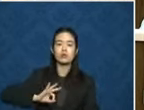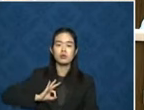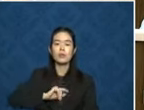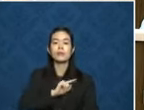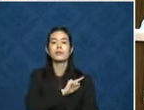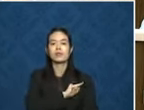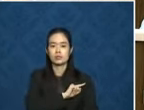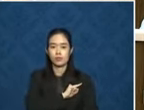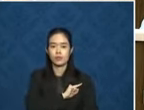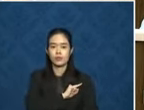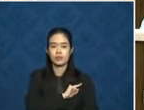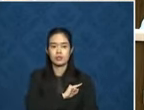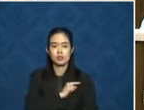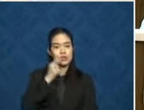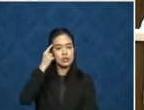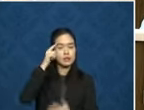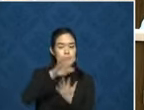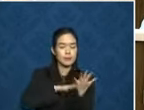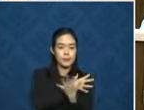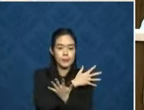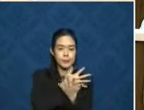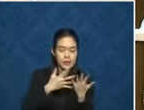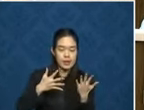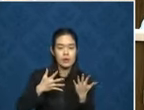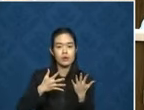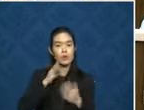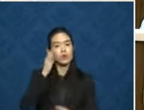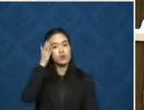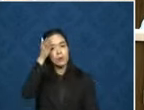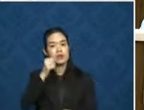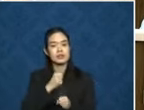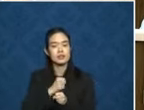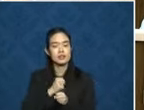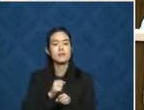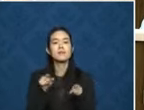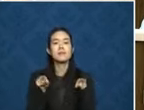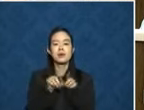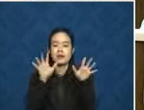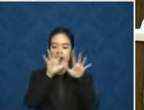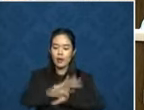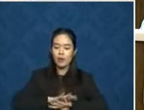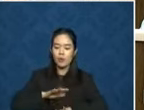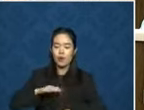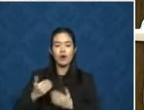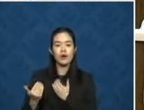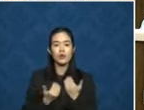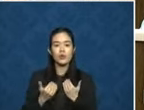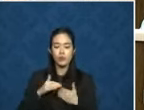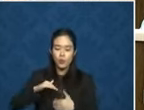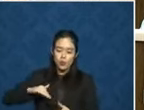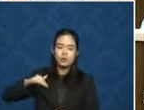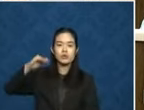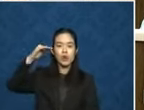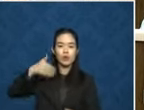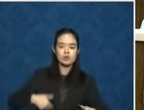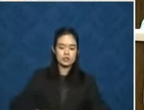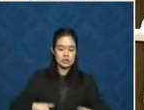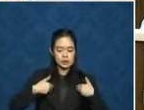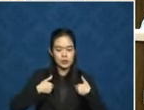าวางแผนให้พวกเขาเหมือนกับการสร้างมรดกให้เขาได้ใช้ในการดำรงชีวิตที่ต้องต่